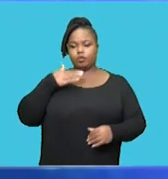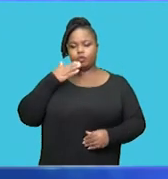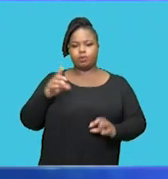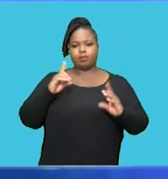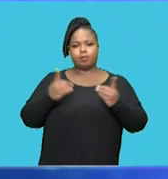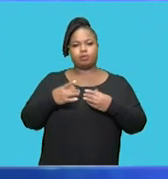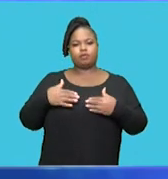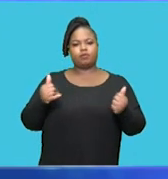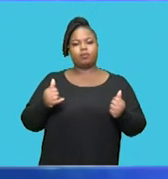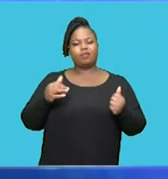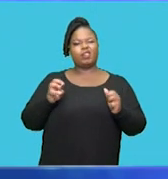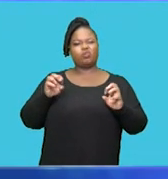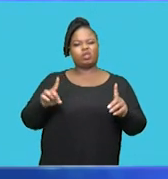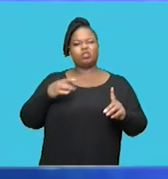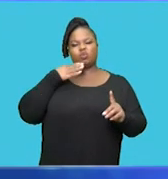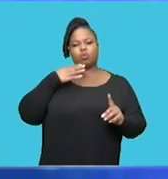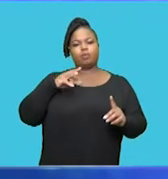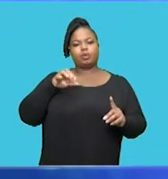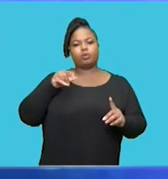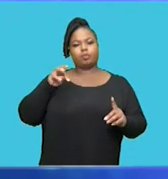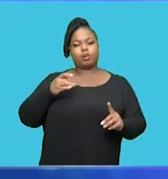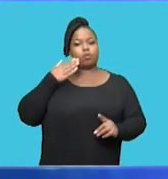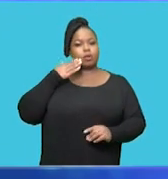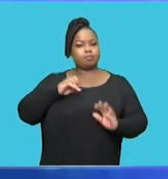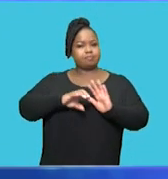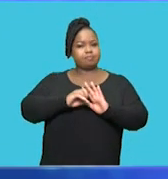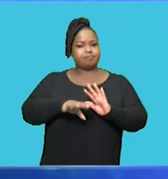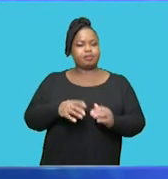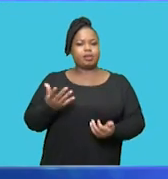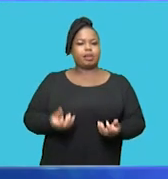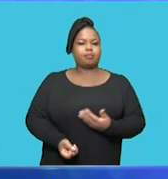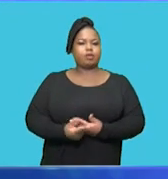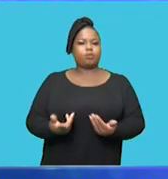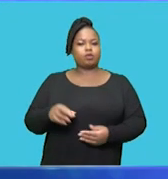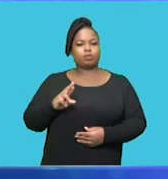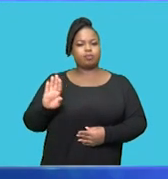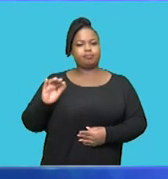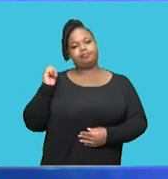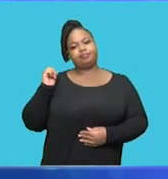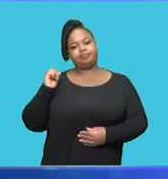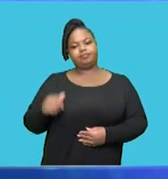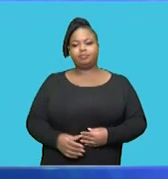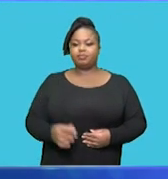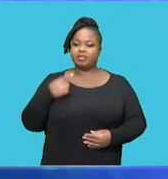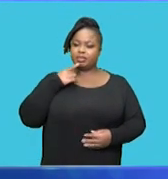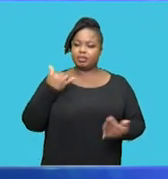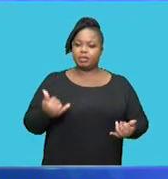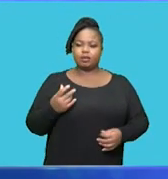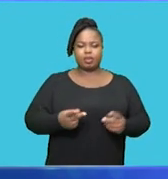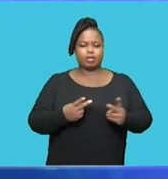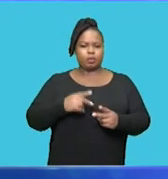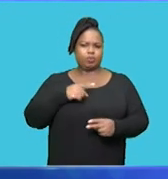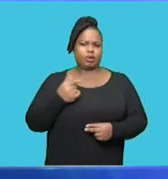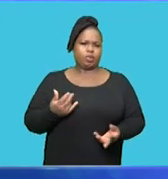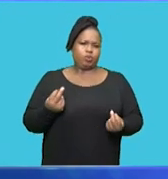yase khautini Umadome chiluwa nge tubale nge langaniso nunundaba Ibi banjelo renpek izolom Yuka nge umadome uti kweli ikeli kuzakubako